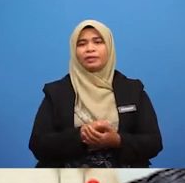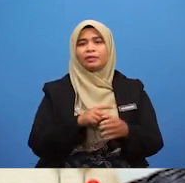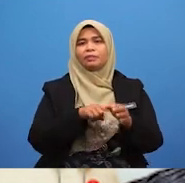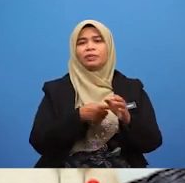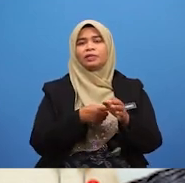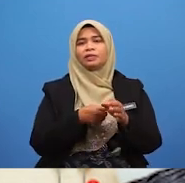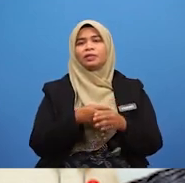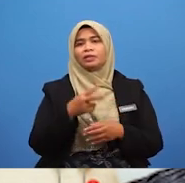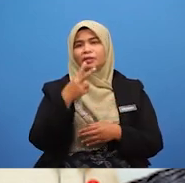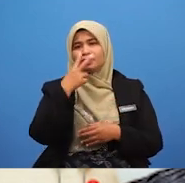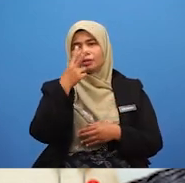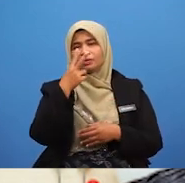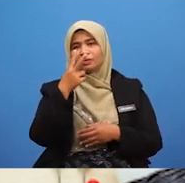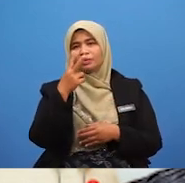untuk